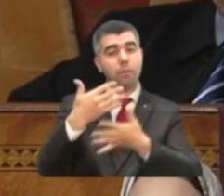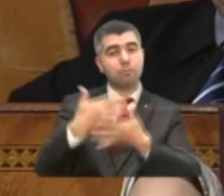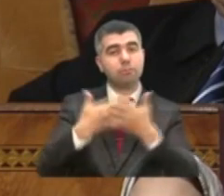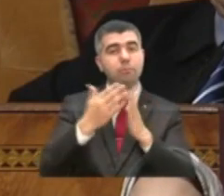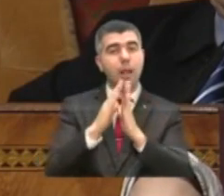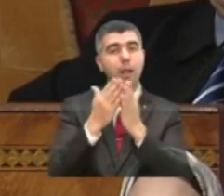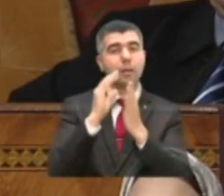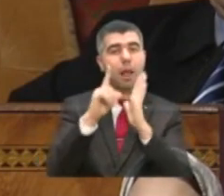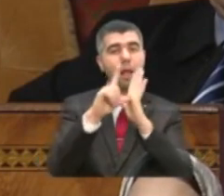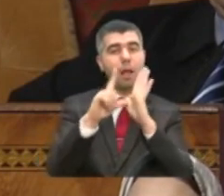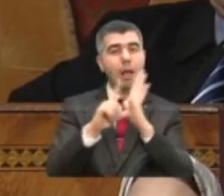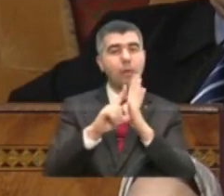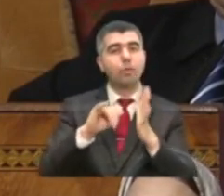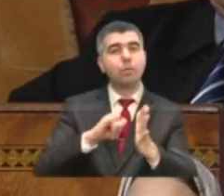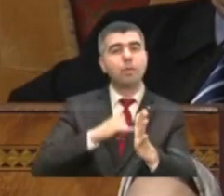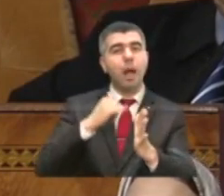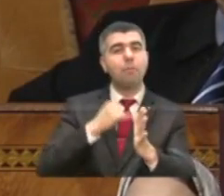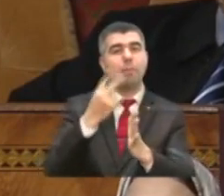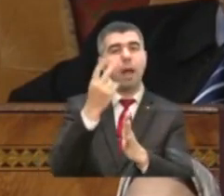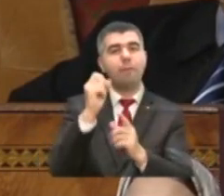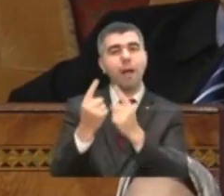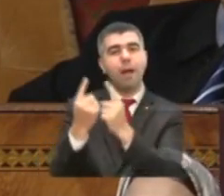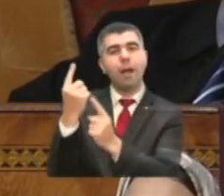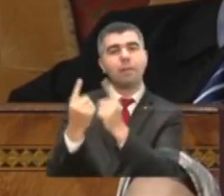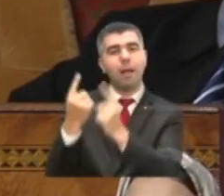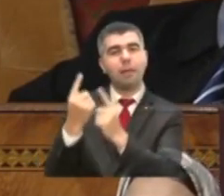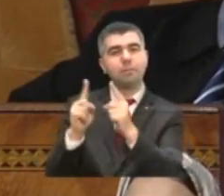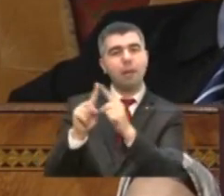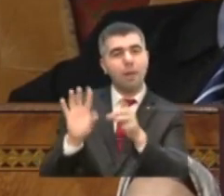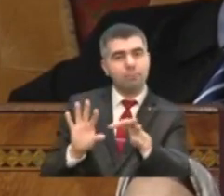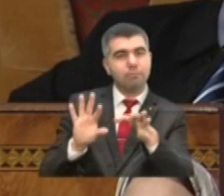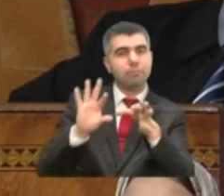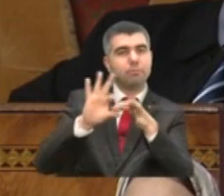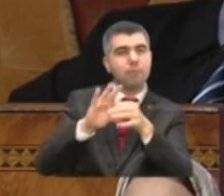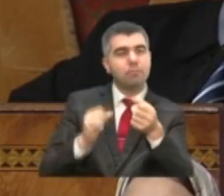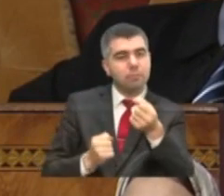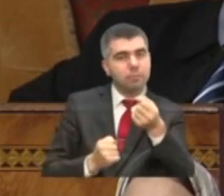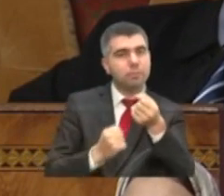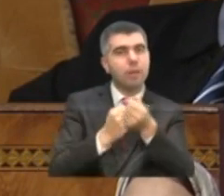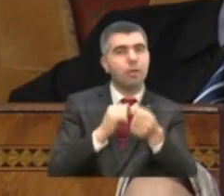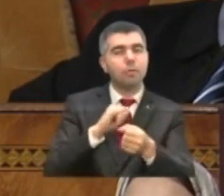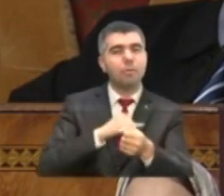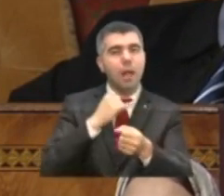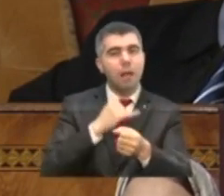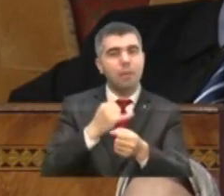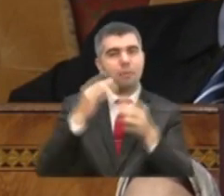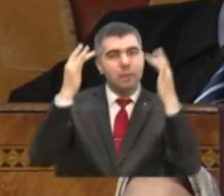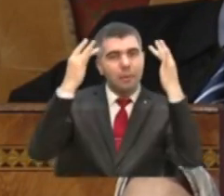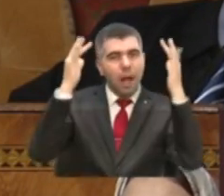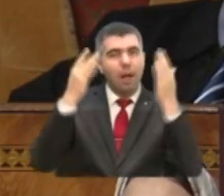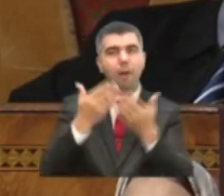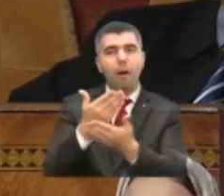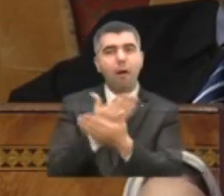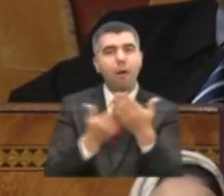لفئة الشباب، حيث ألزم الدولة بالعمل على توسيع وتعميم مشاركة الشباب في التنمية الاجتماعية والاقتصادية والثقافية والسياسية